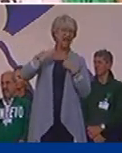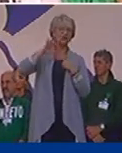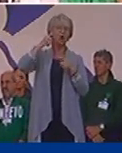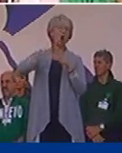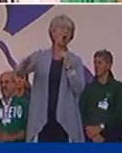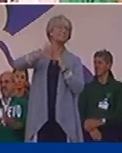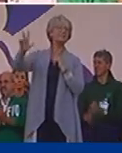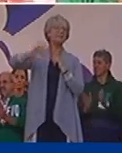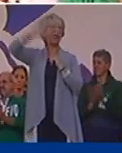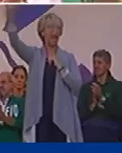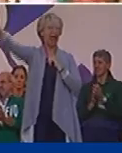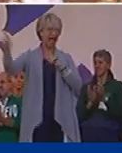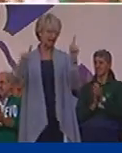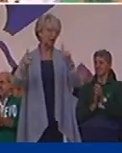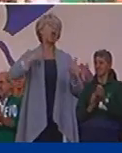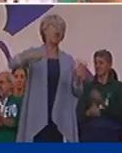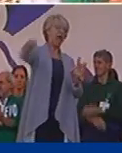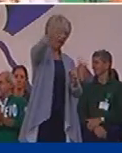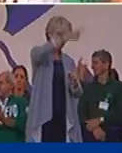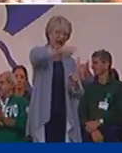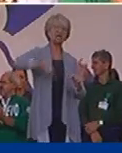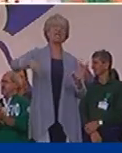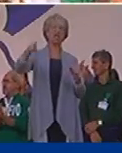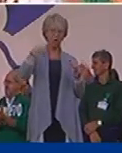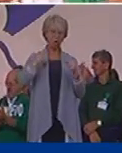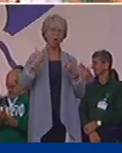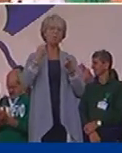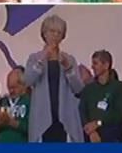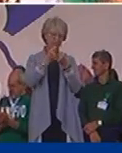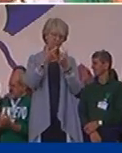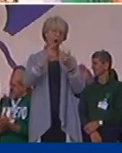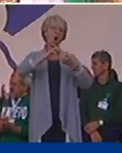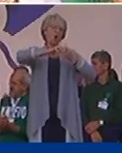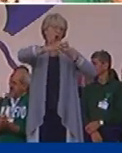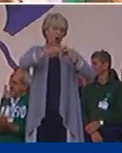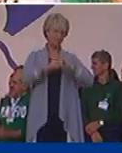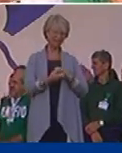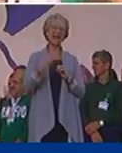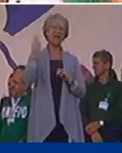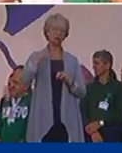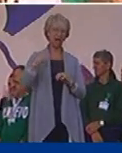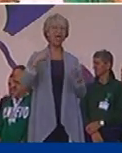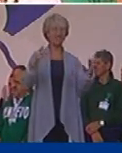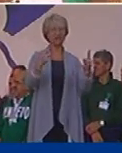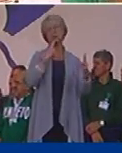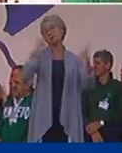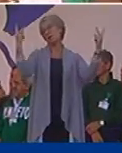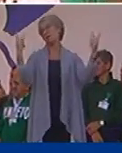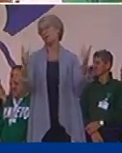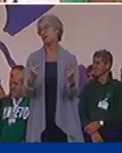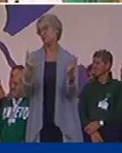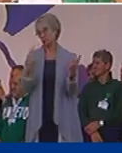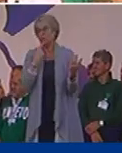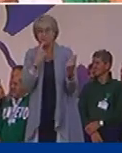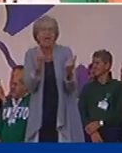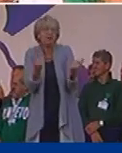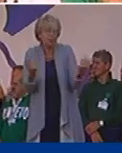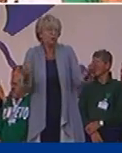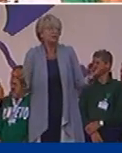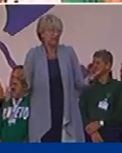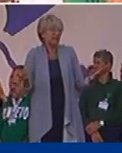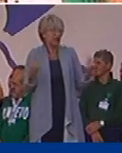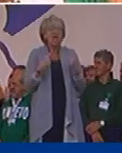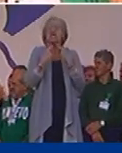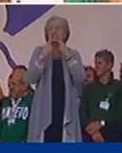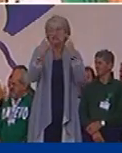altri. Anche noi ci siamo complicati un pochino la vita. Ce lo diciamo sottovoce. Ce lo